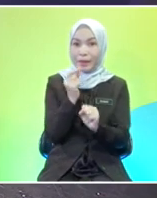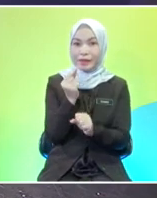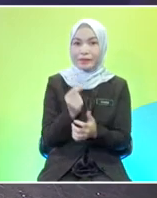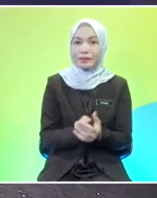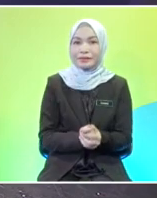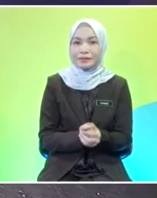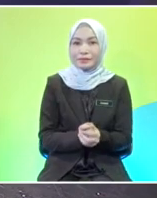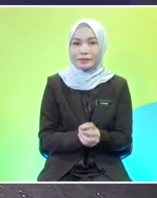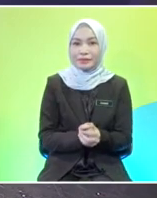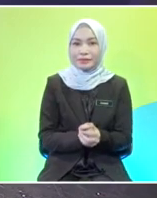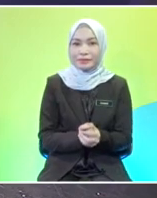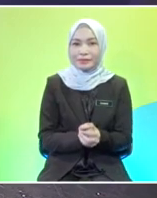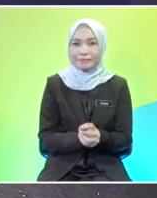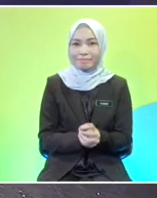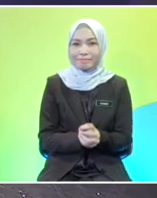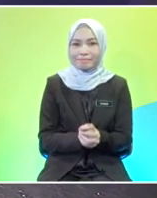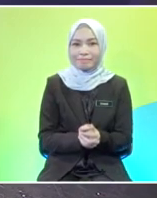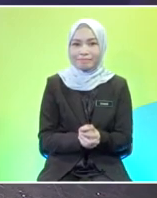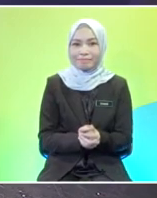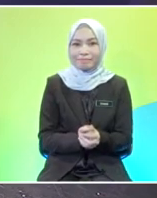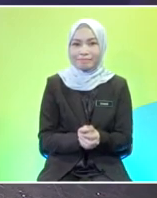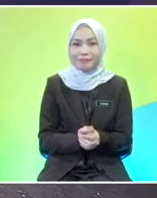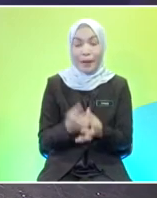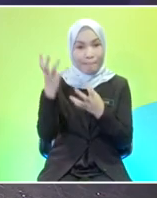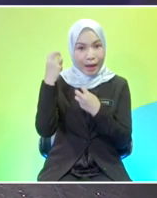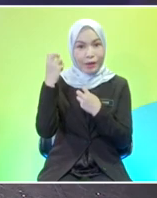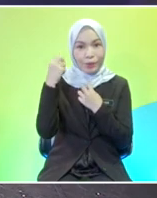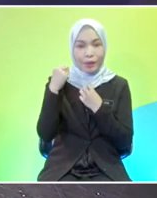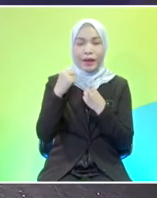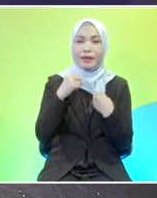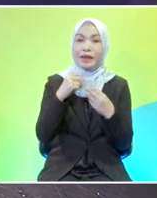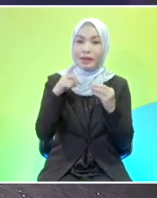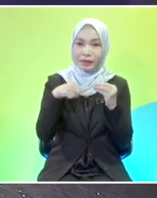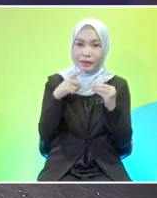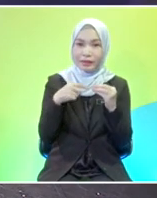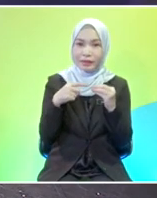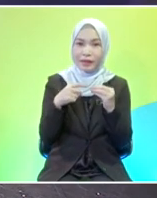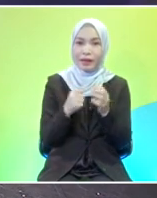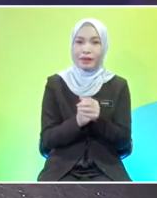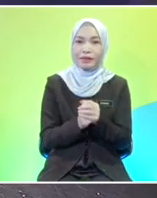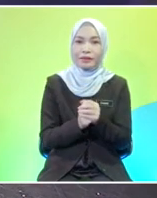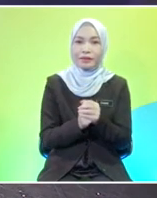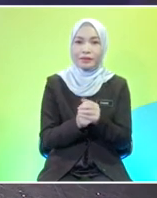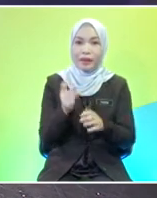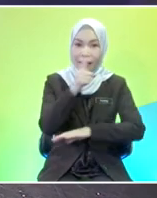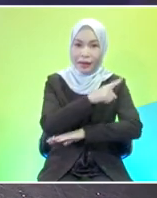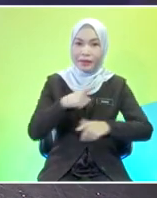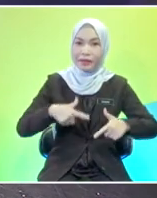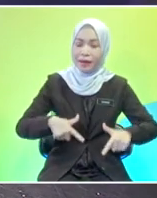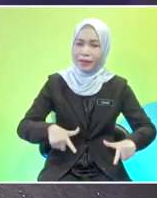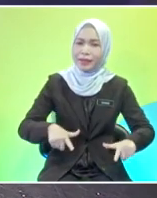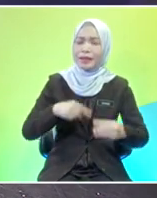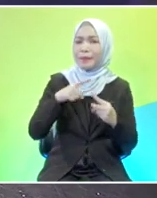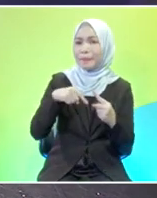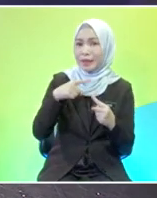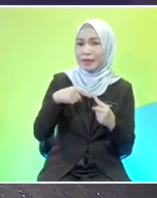bisa juga untuk konsikan sedikit kepada mereka sampai hari lahir ini boleh dibuat masih bili-bili juga kalau kita ada rasa